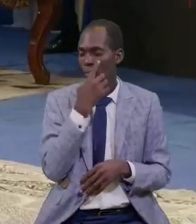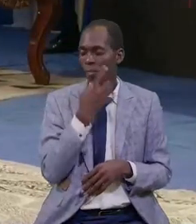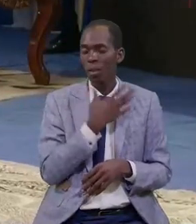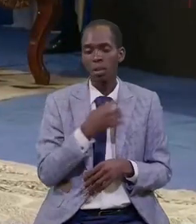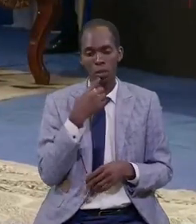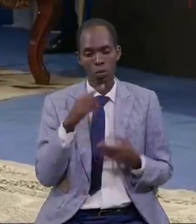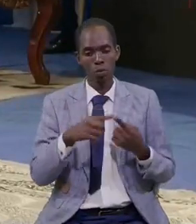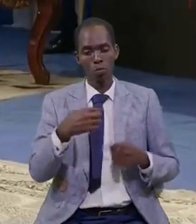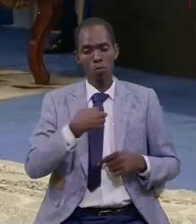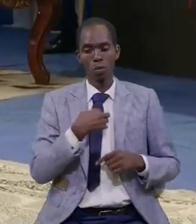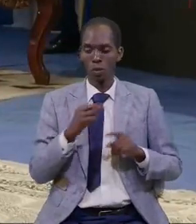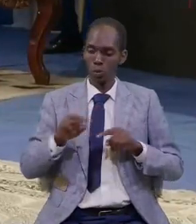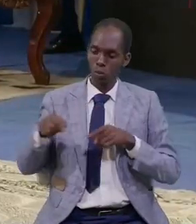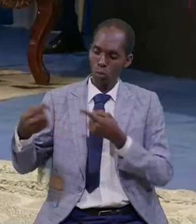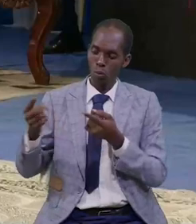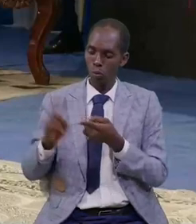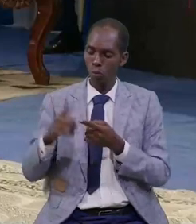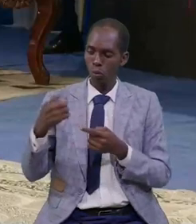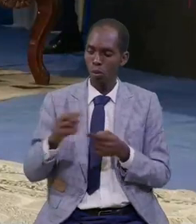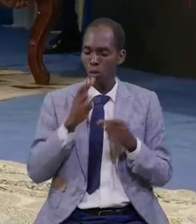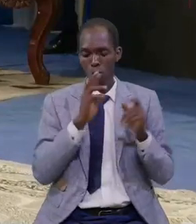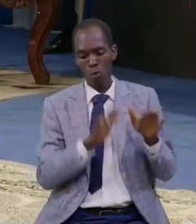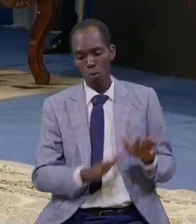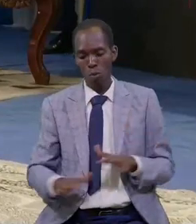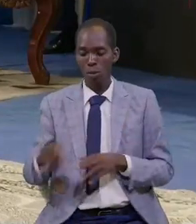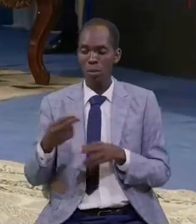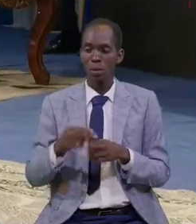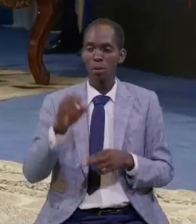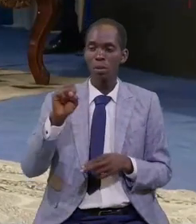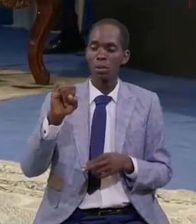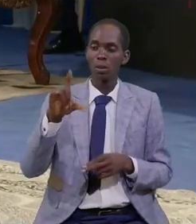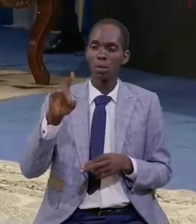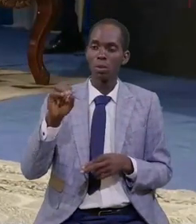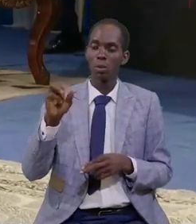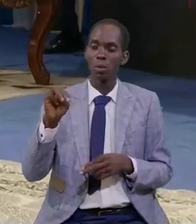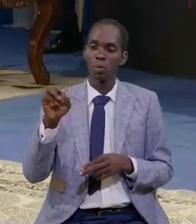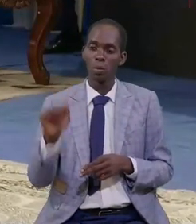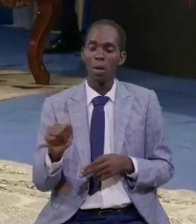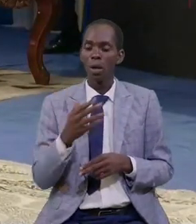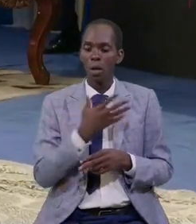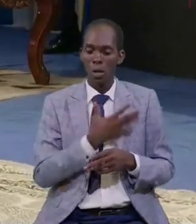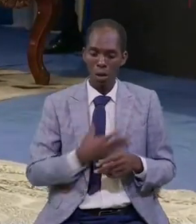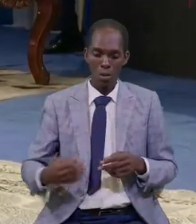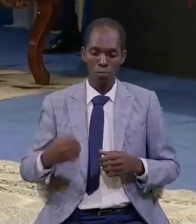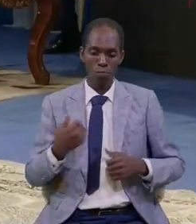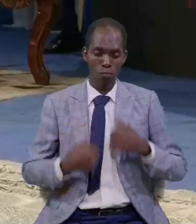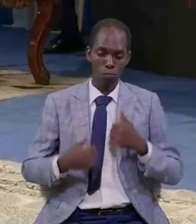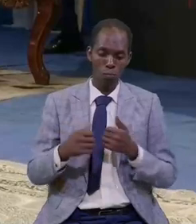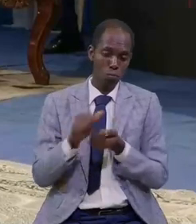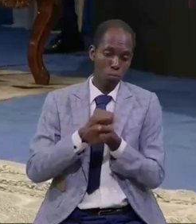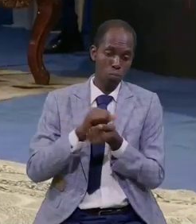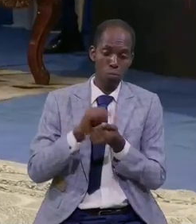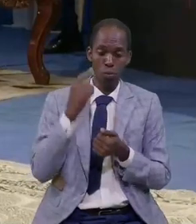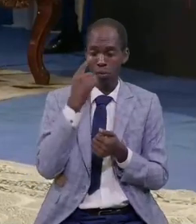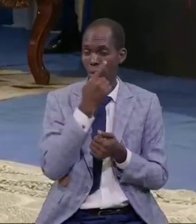au réservoir de Siloé et lave-toi j'y suis allé je me